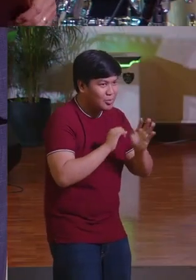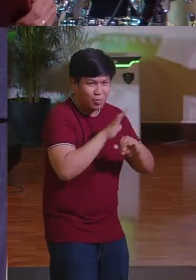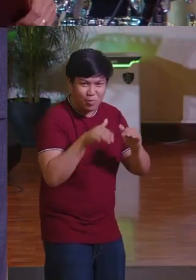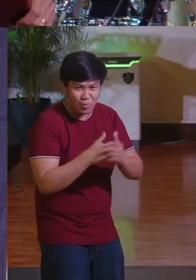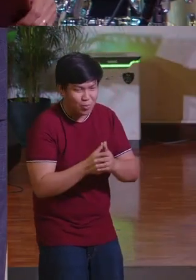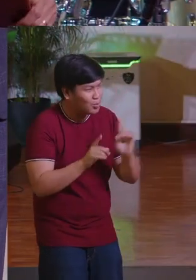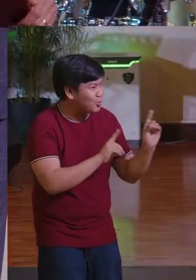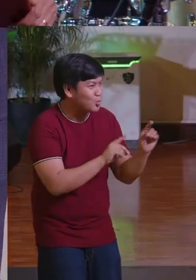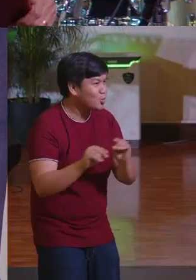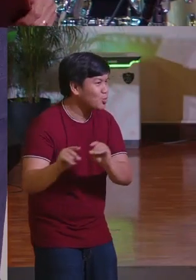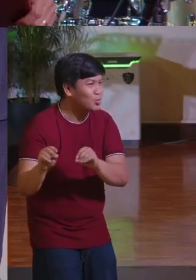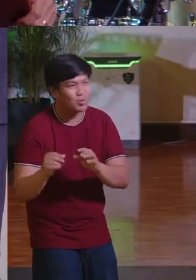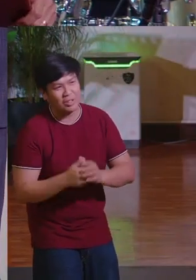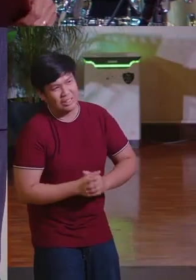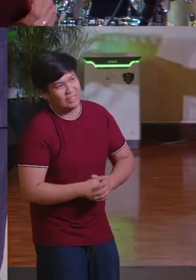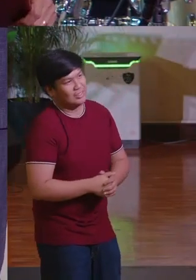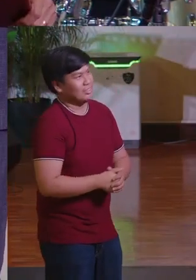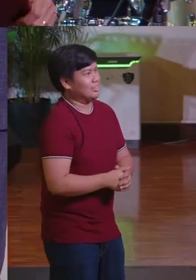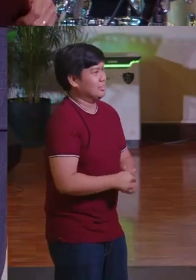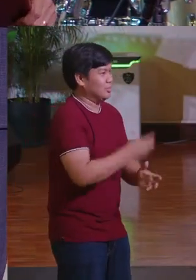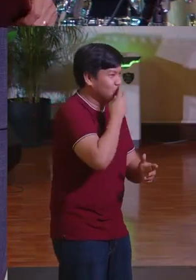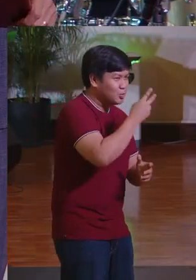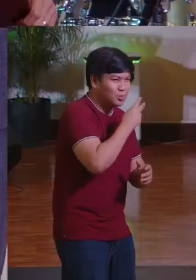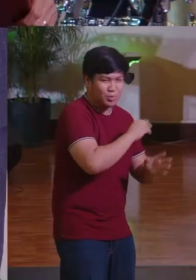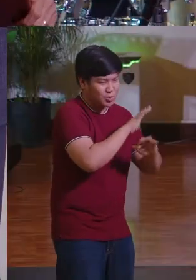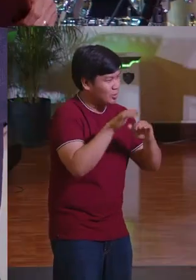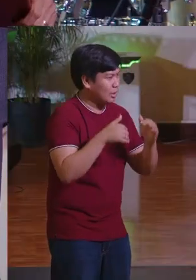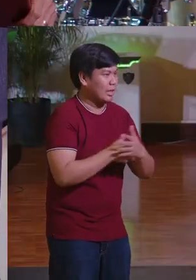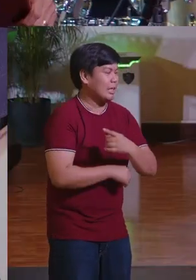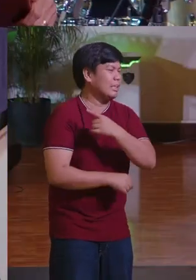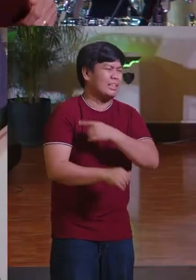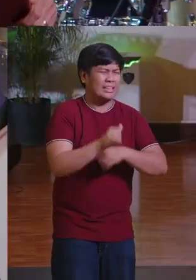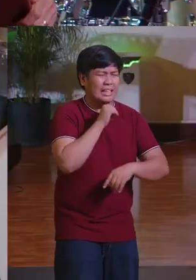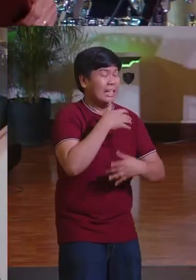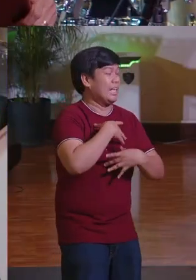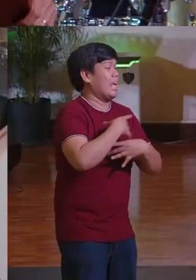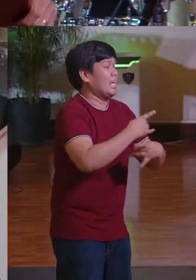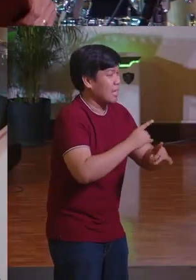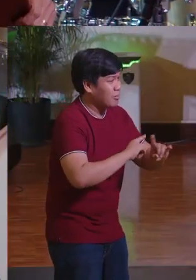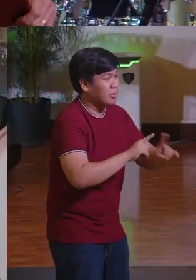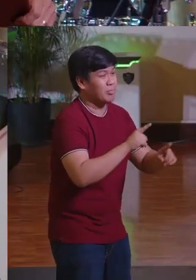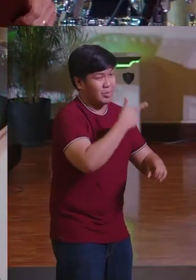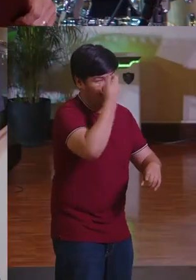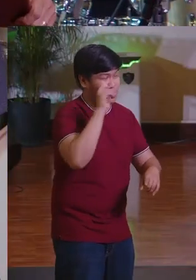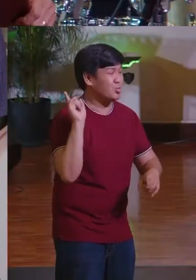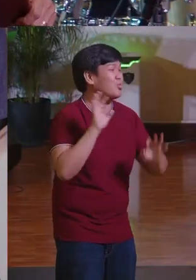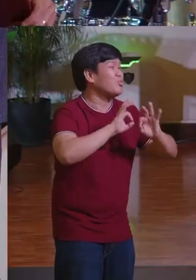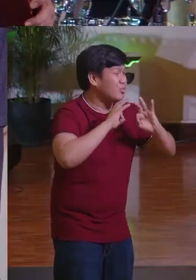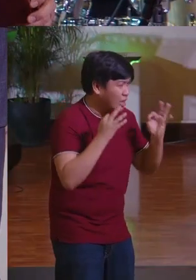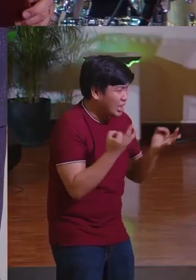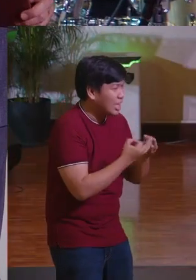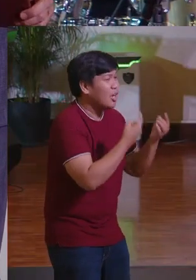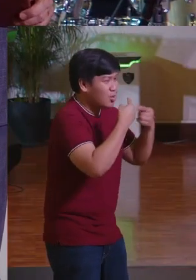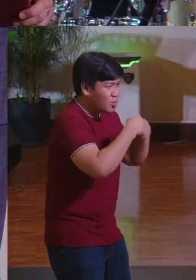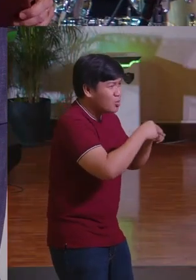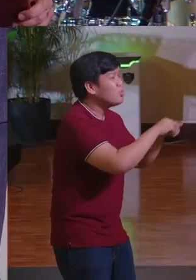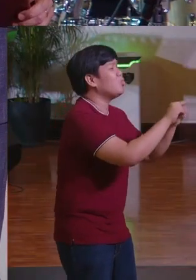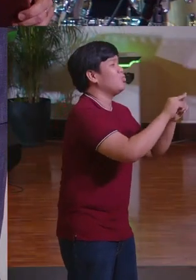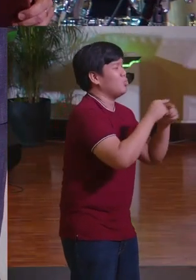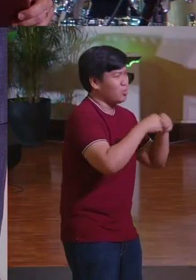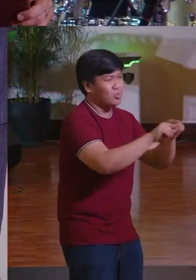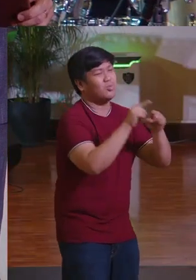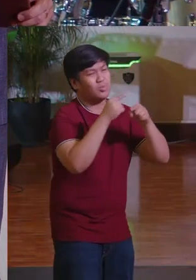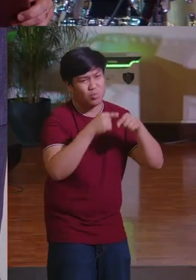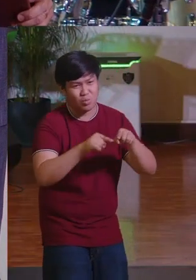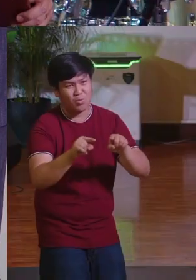kalokohan nando doon, inom, sigarilyo, alak. Hindi naman ako mahilig doon, pero dahil sa barkada, pupunta po kami doon